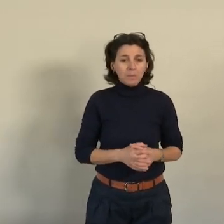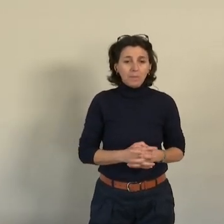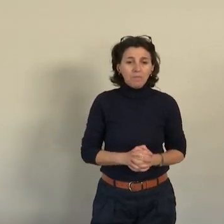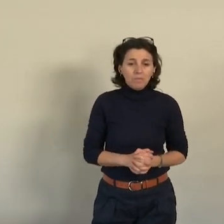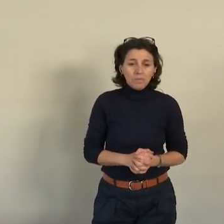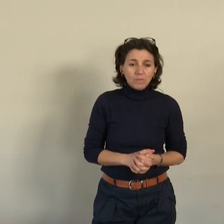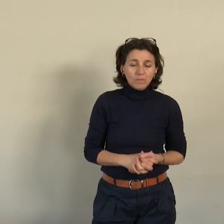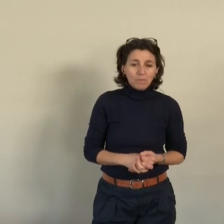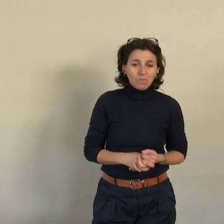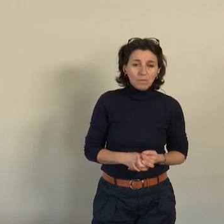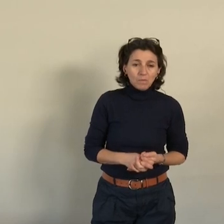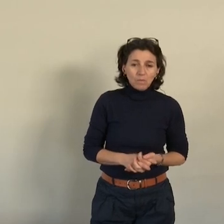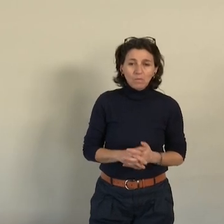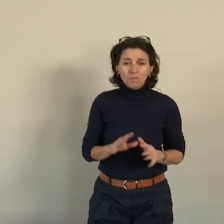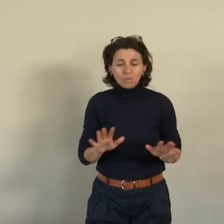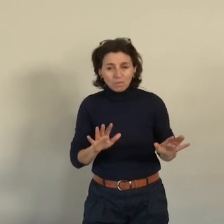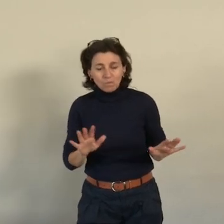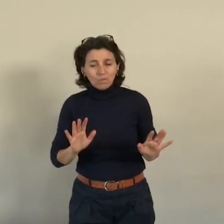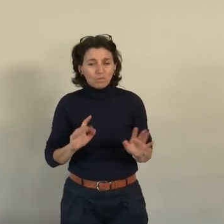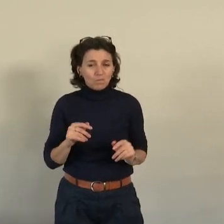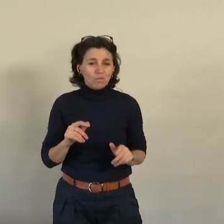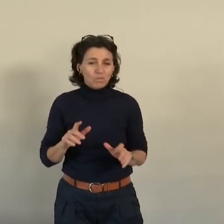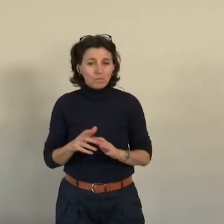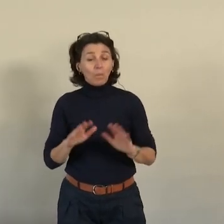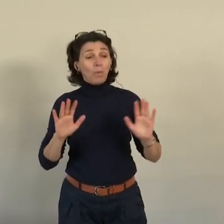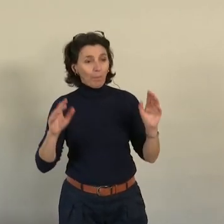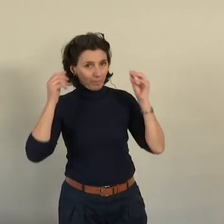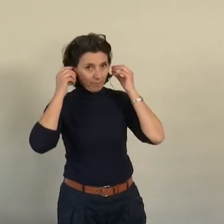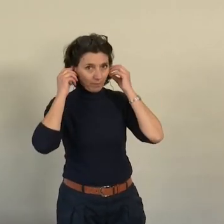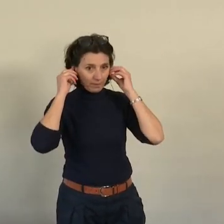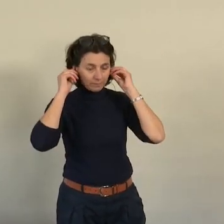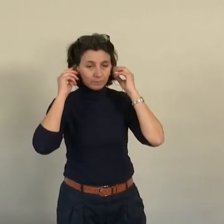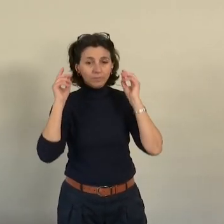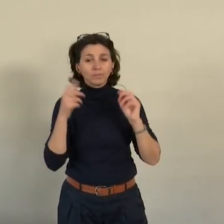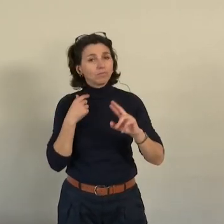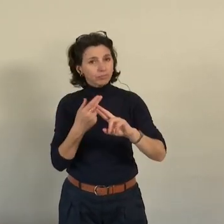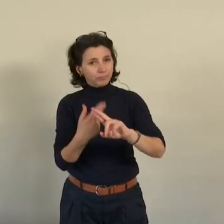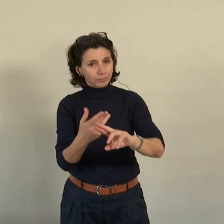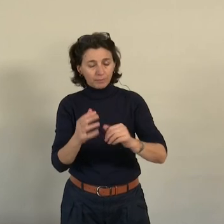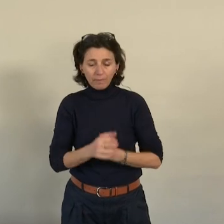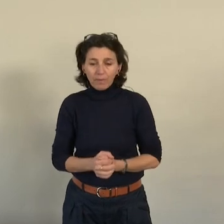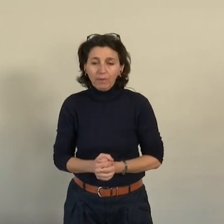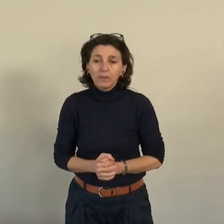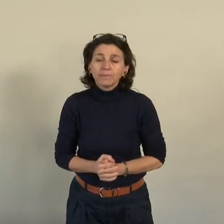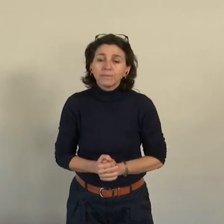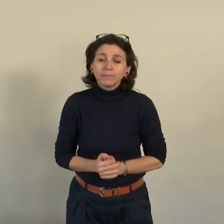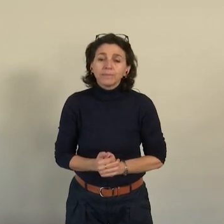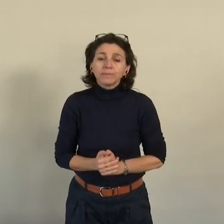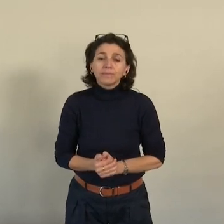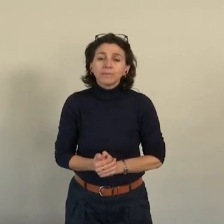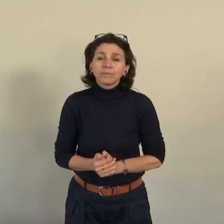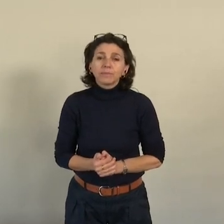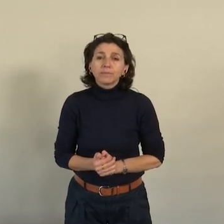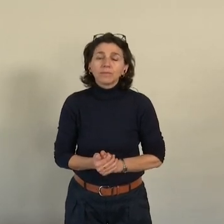vas-y j'ai d me déporter et quelques éléments de réponse notamment